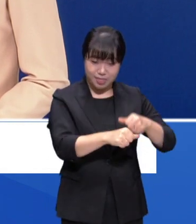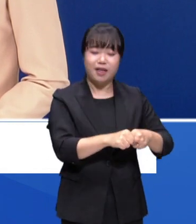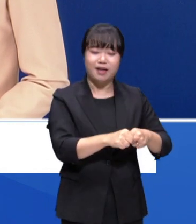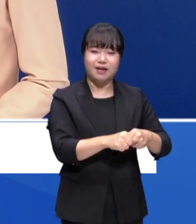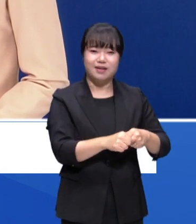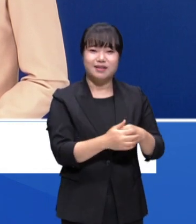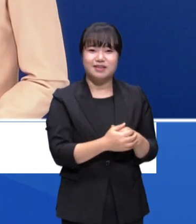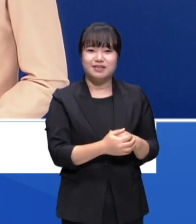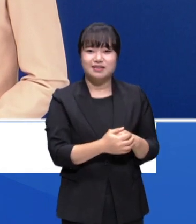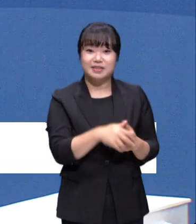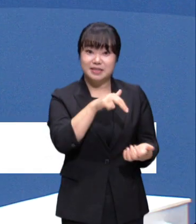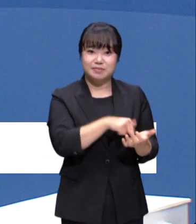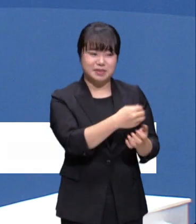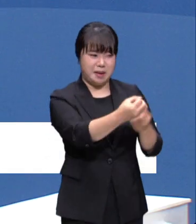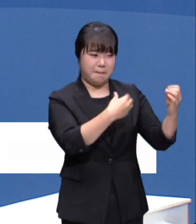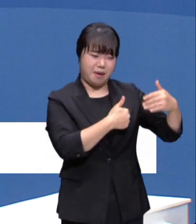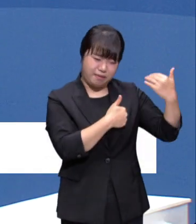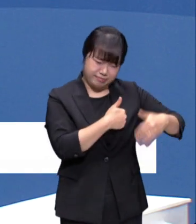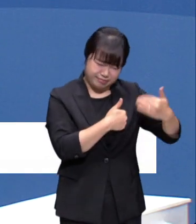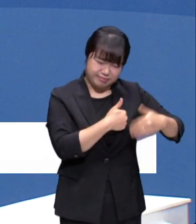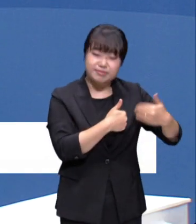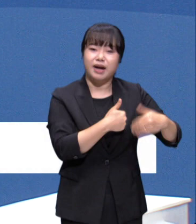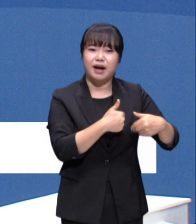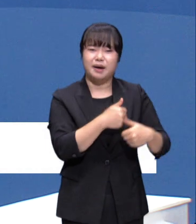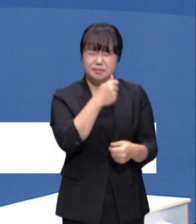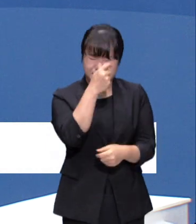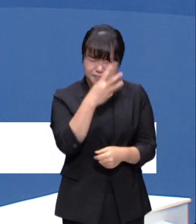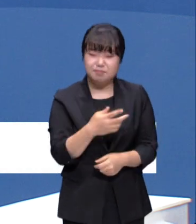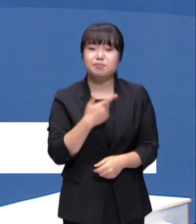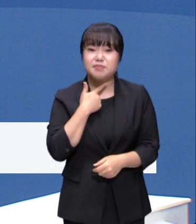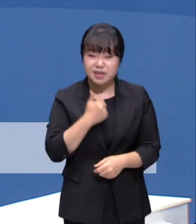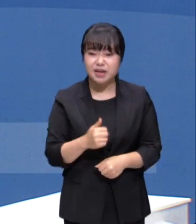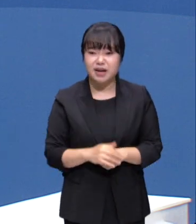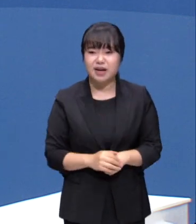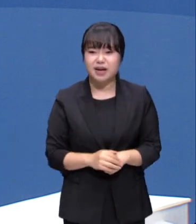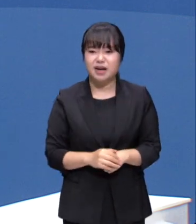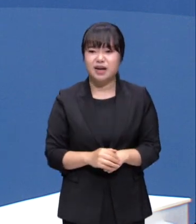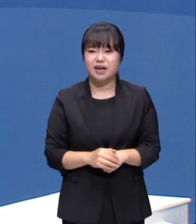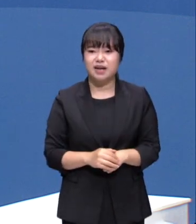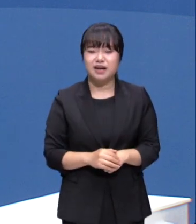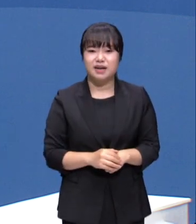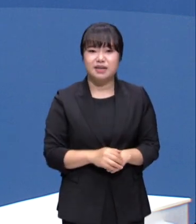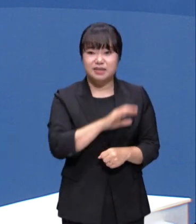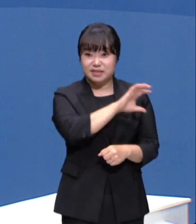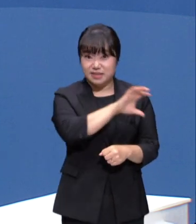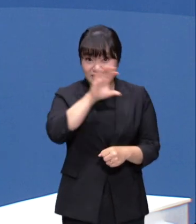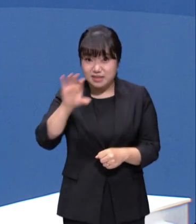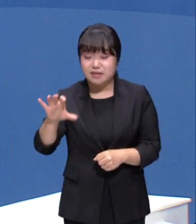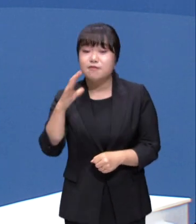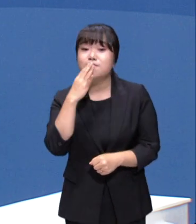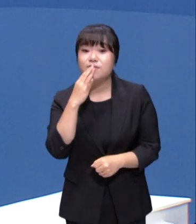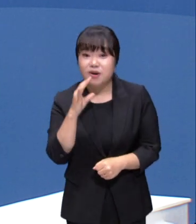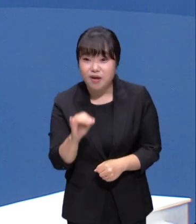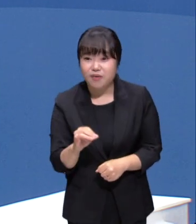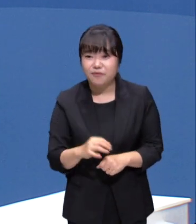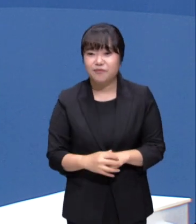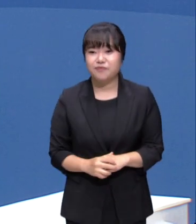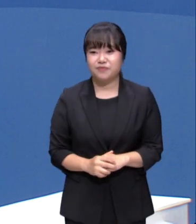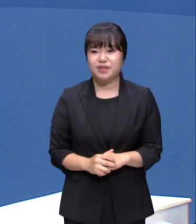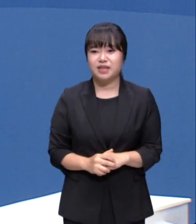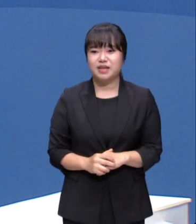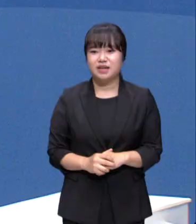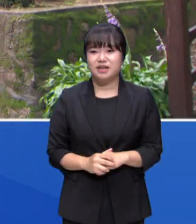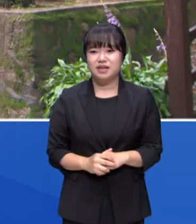저희들한테 꼭 해달라고 광고키 이제 말씀을 여러 번 하셨기 때문에 네. 그것도 이제 반영이 된 거는 있습니다만은